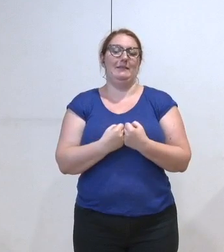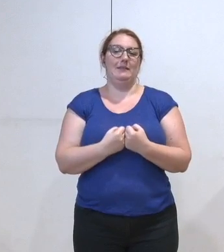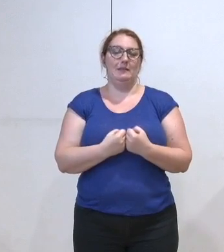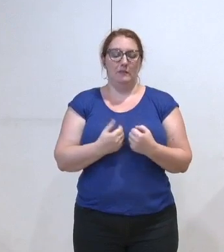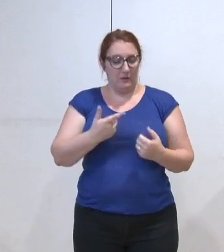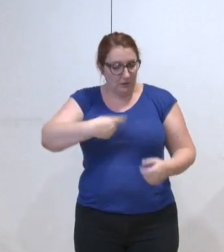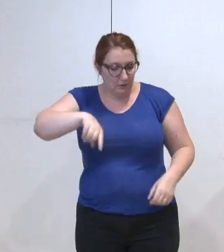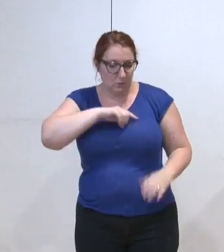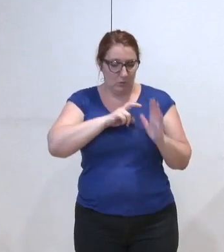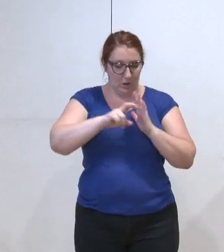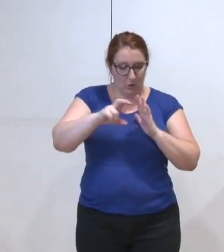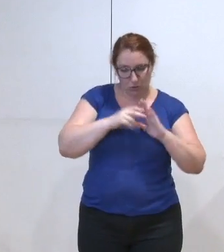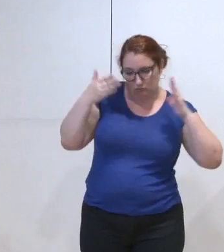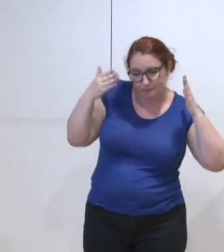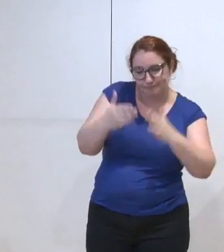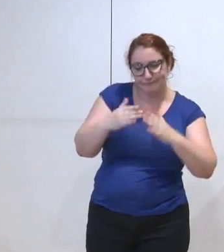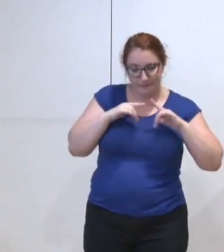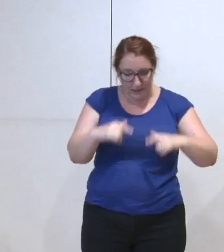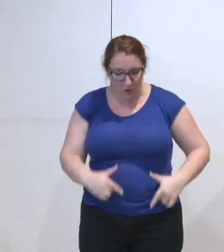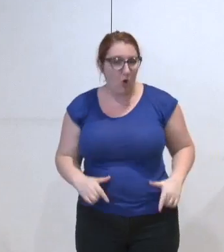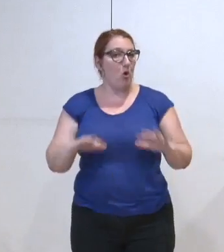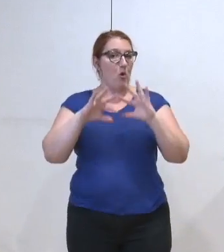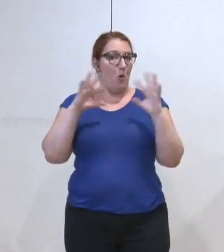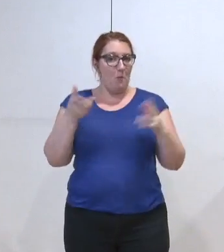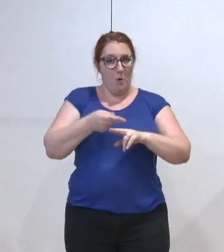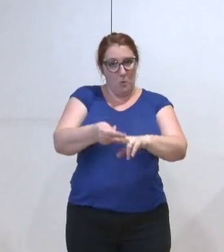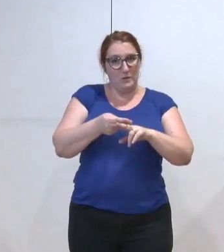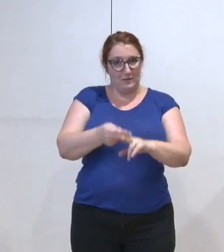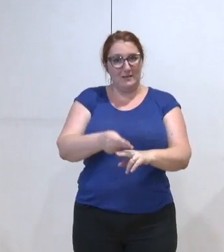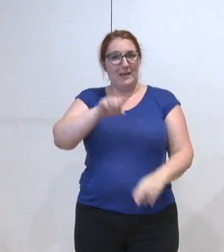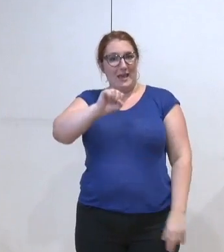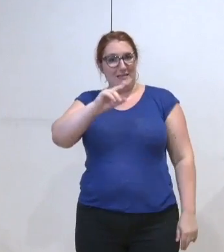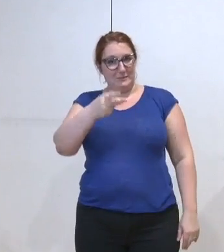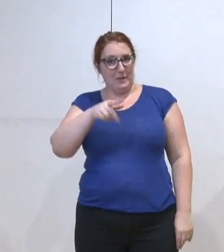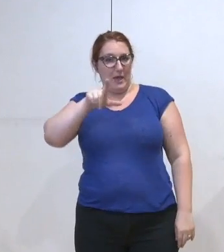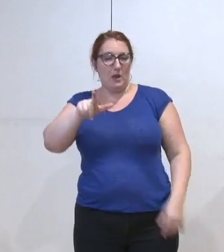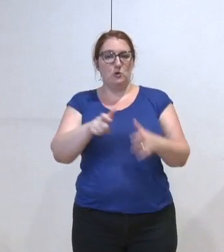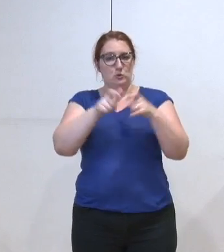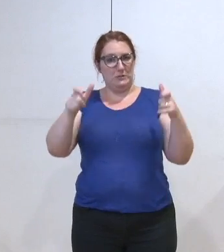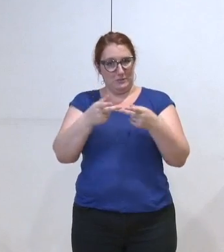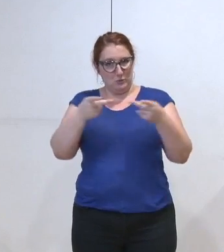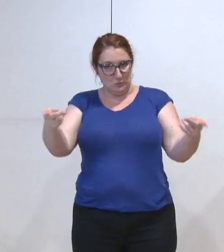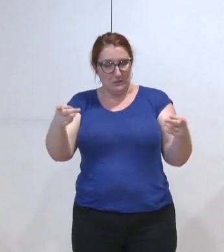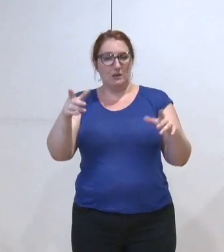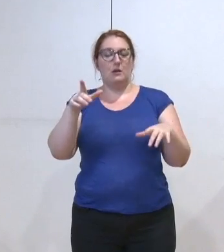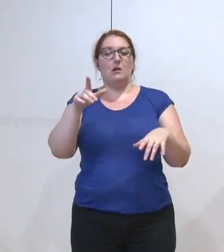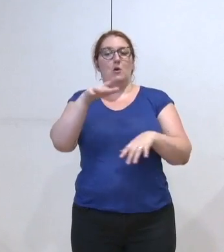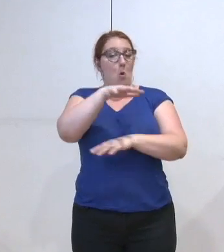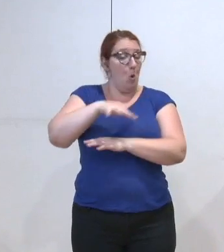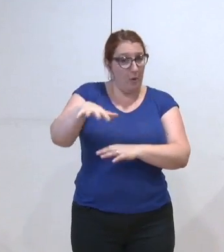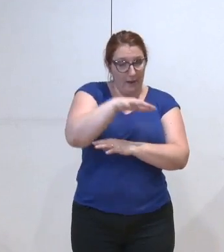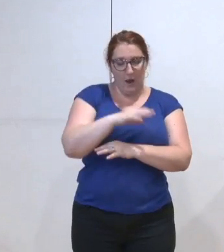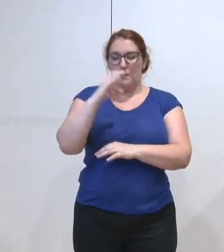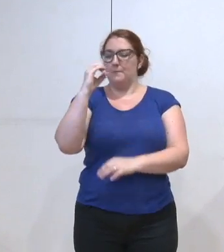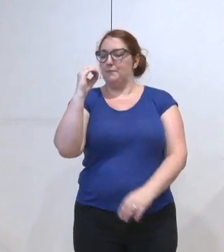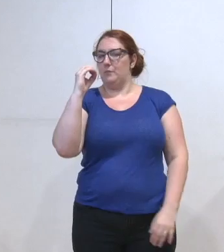écoles avec un outil la SPL la société publique locale osée elle s'appelle de la région ronalpe qui permet